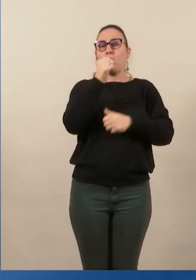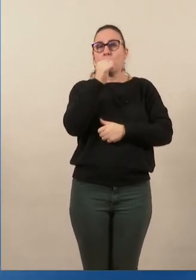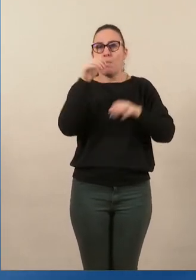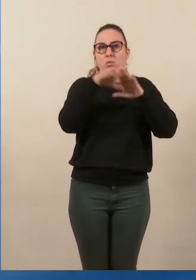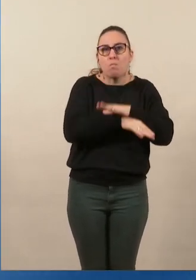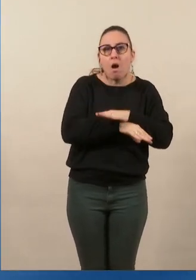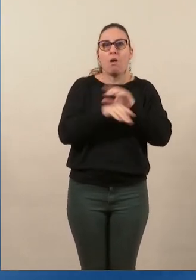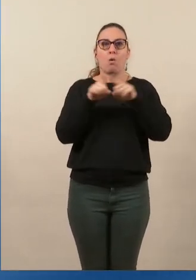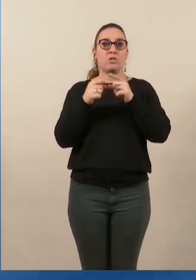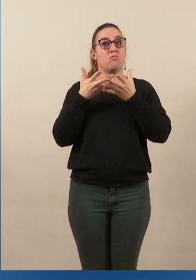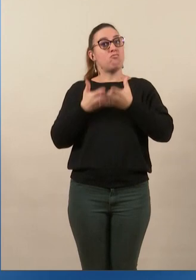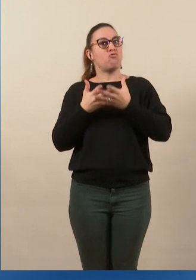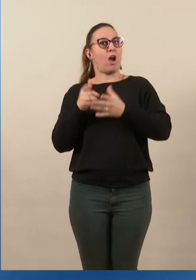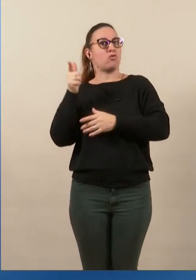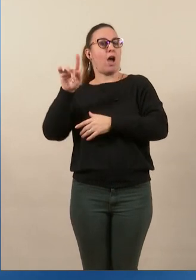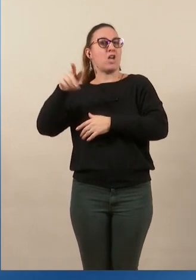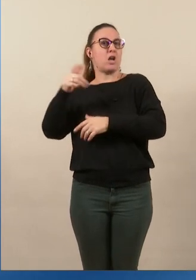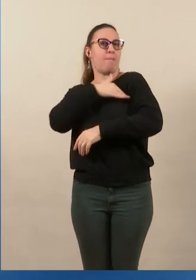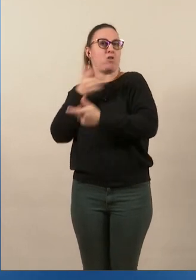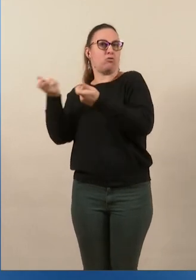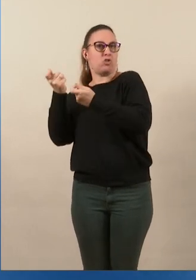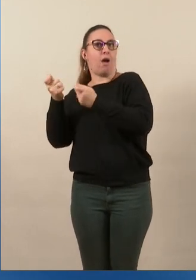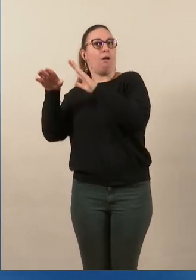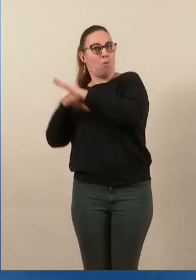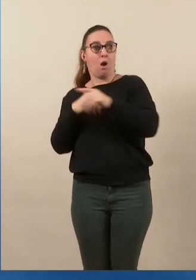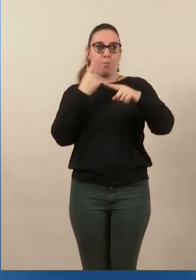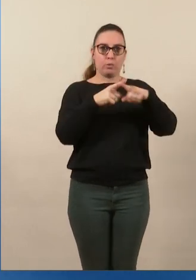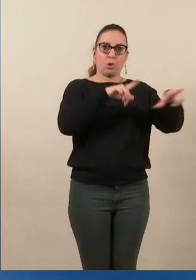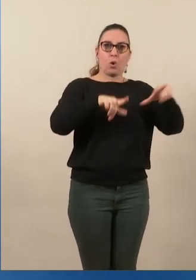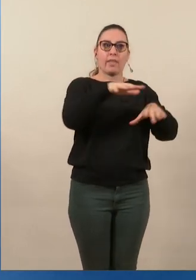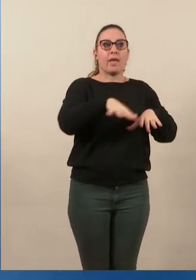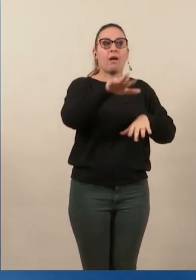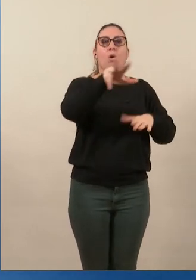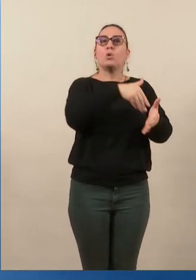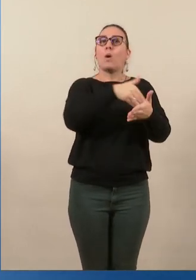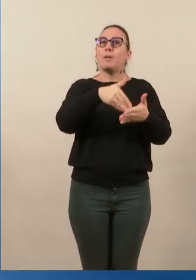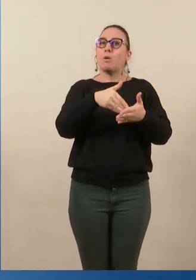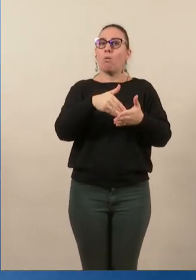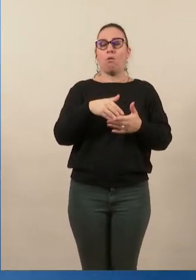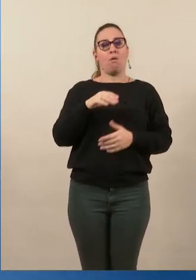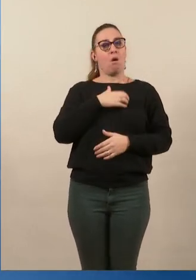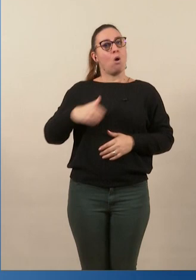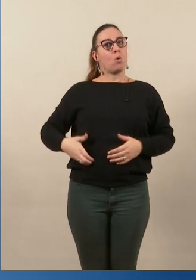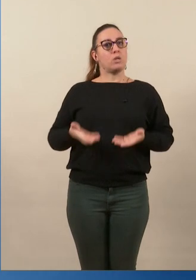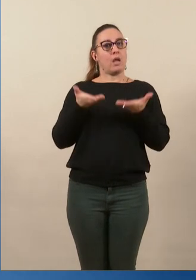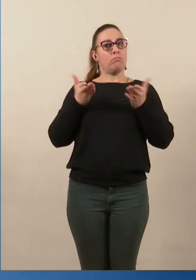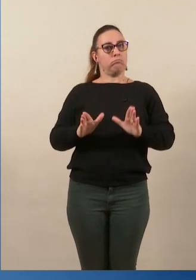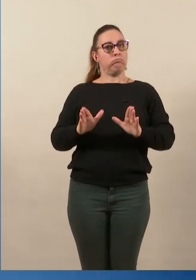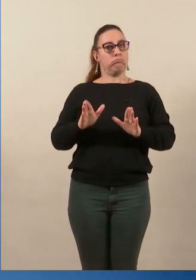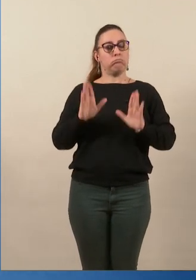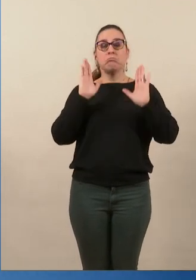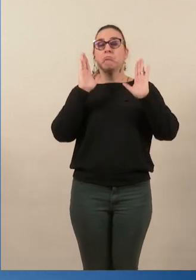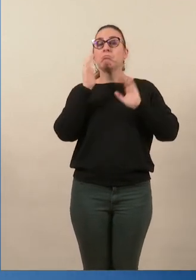charges pour les bailleurs eux-mêmes mais aussi pour les locataires parmi ces 3 millions le conseil municipal a dors et déjà délibéré pour